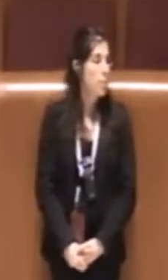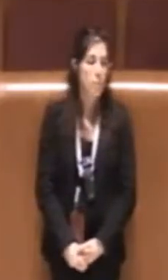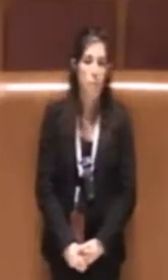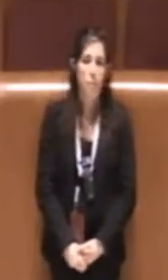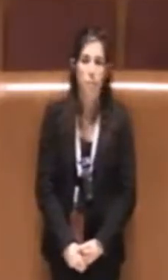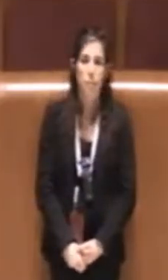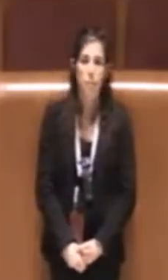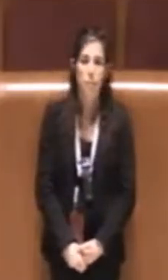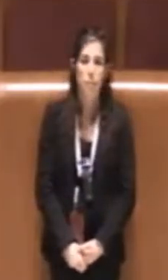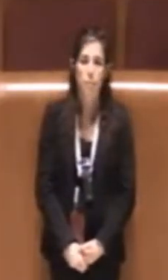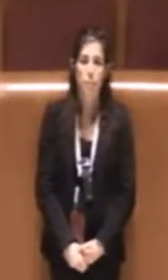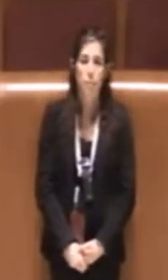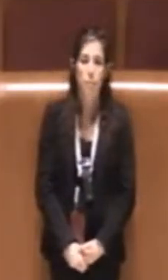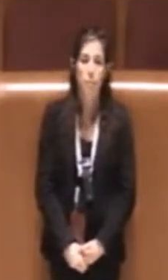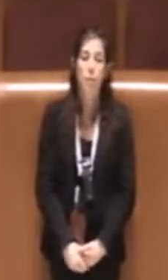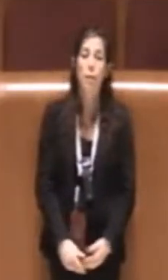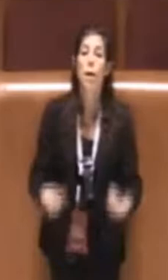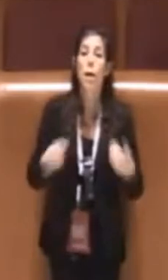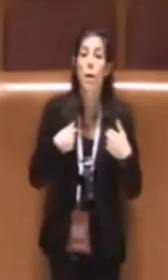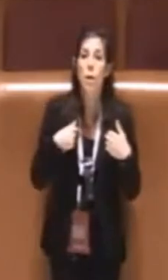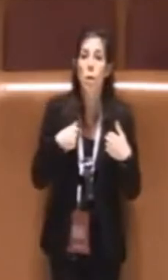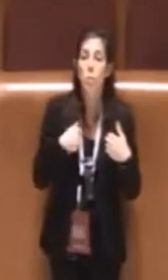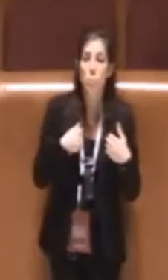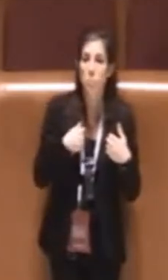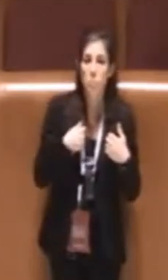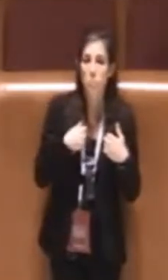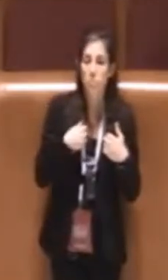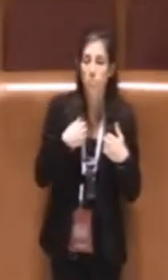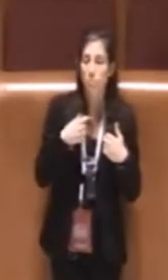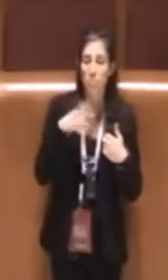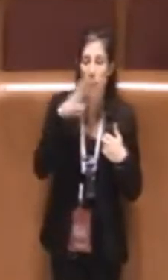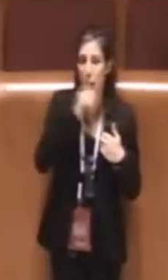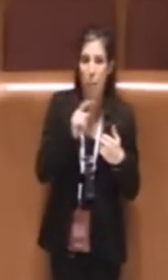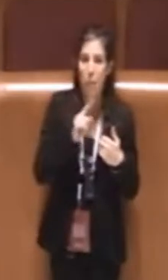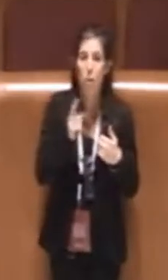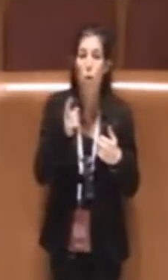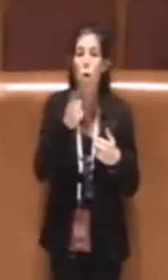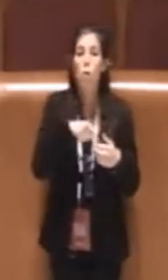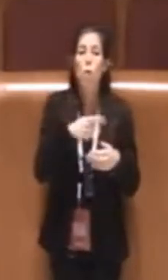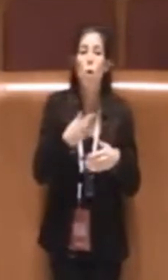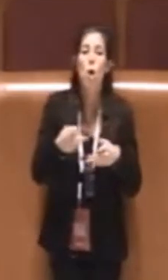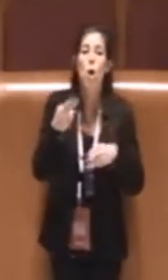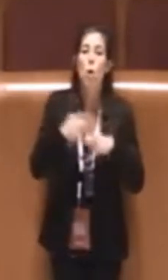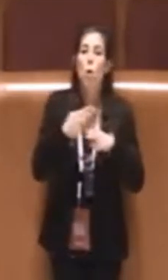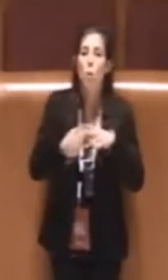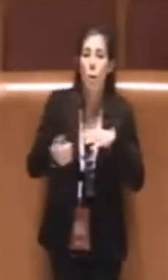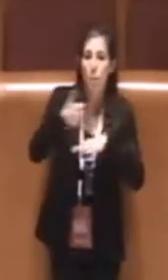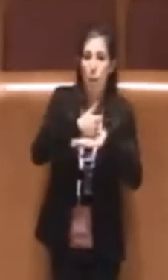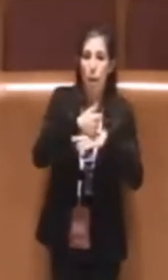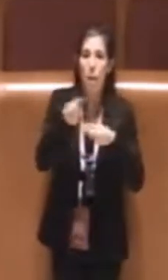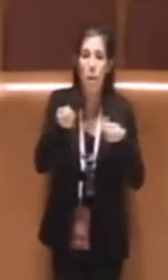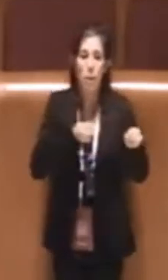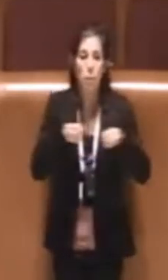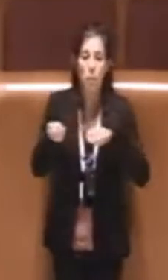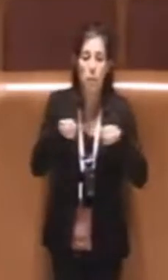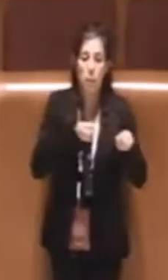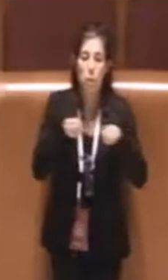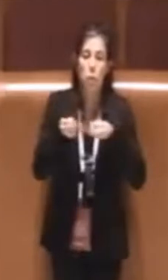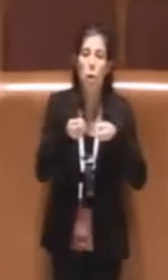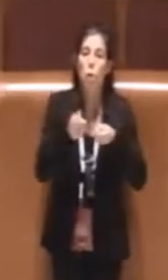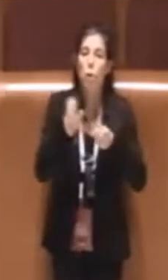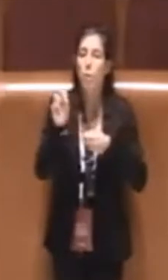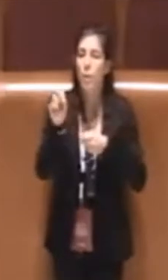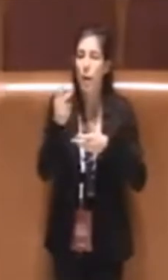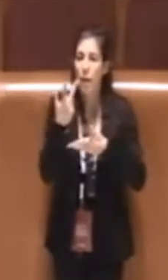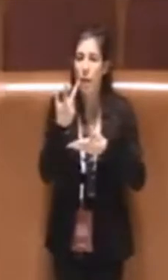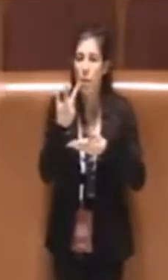Presidente, io veramente non riesco a capire. Noi arriviamo a governare Roma Capitale con 13 miliardi di debito e oggi